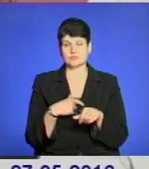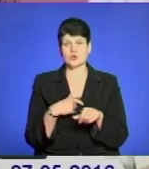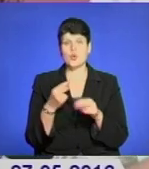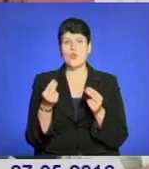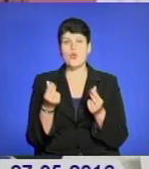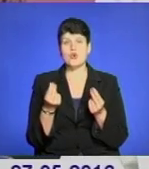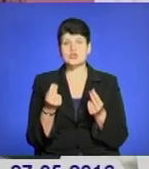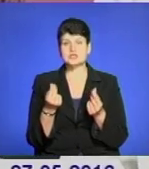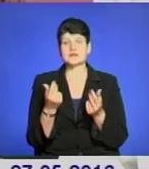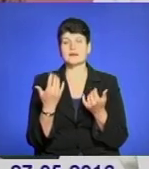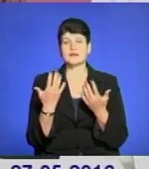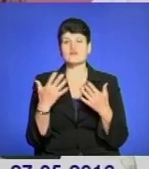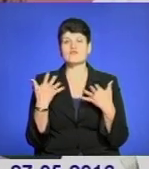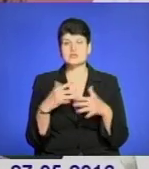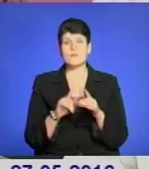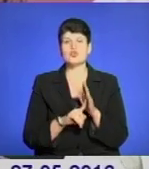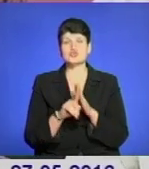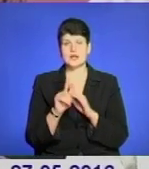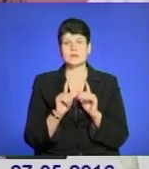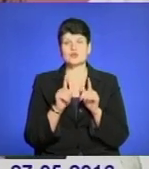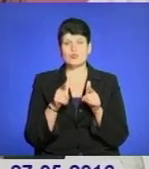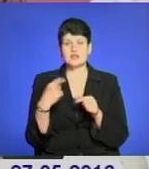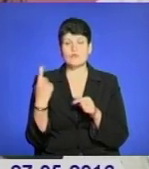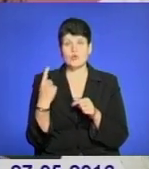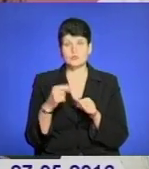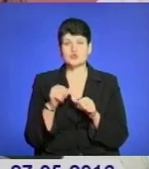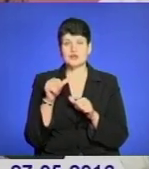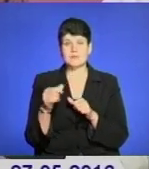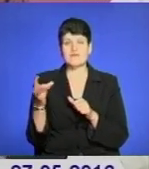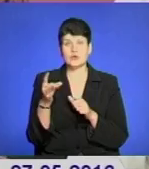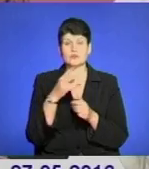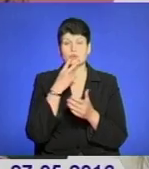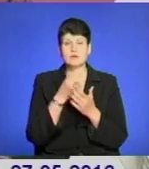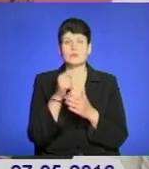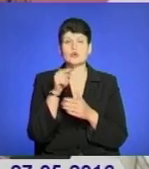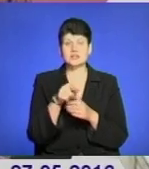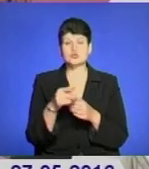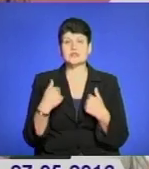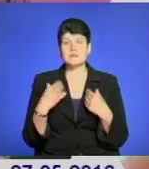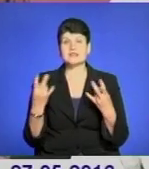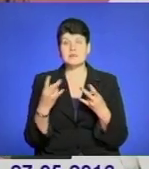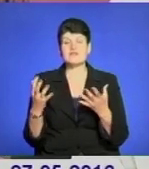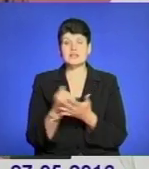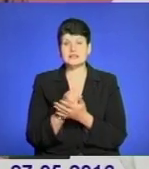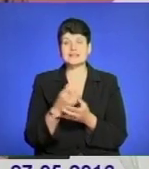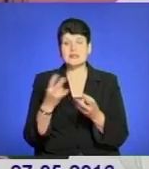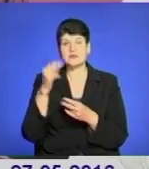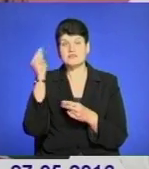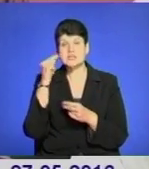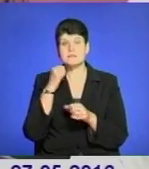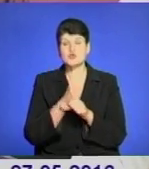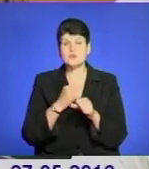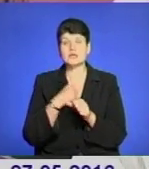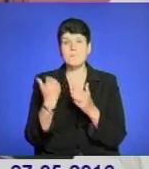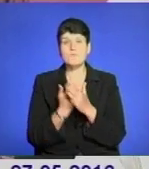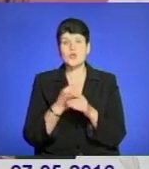які вже почали поступати в область і, зокрема, в район, вони свідчать про те, що нам треба встигати, нам треба вчитися працювати по-новому